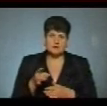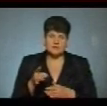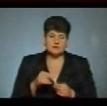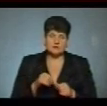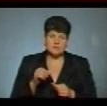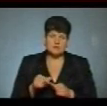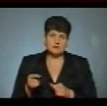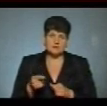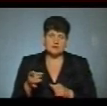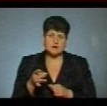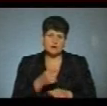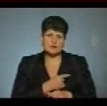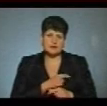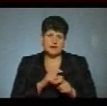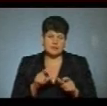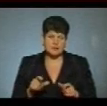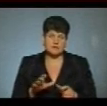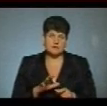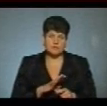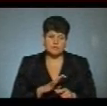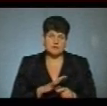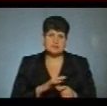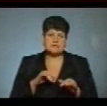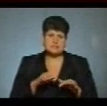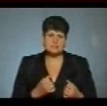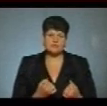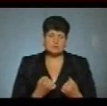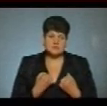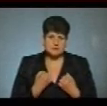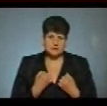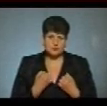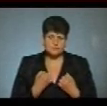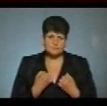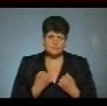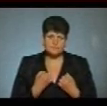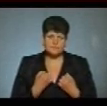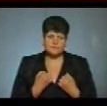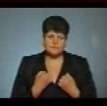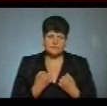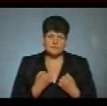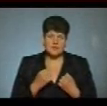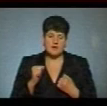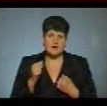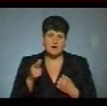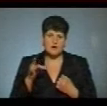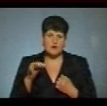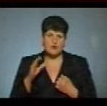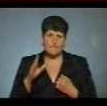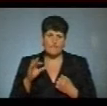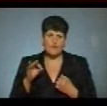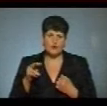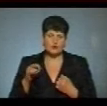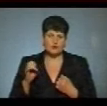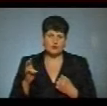зокрема Тернопільська районна лікарня, була засоби захисту, шиті якогось агроволокна чи якоїсь